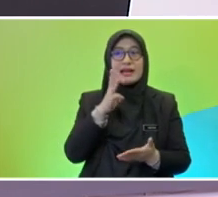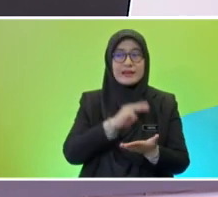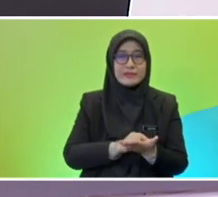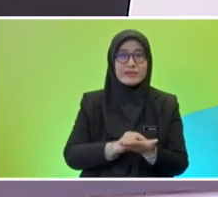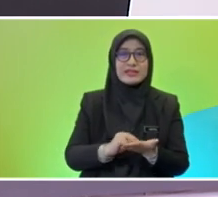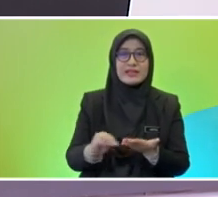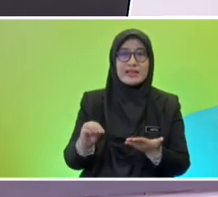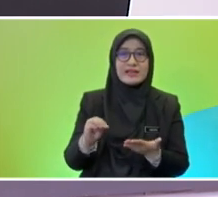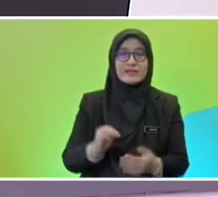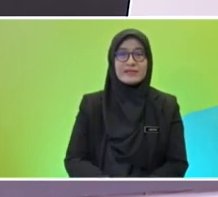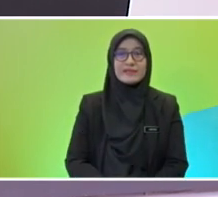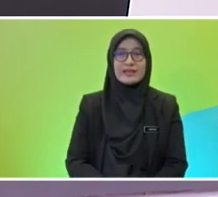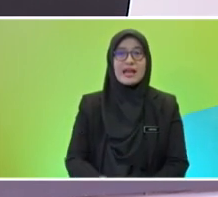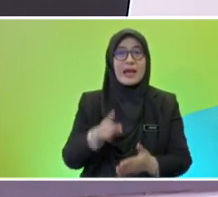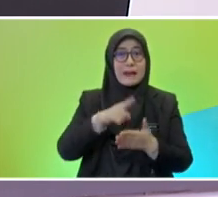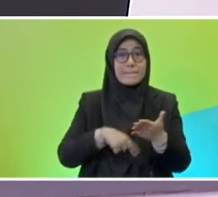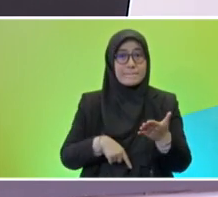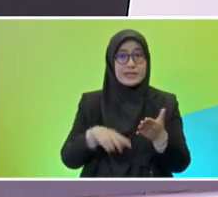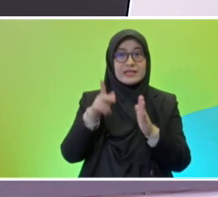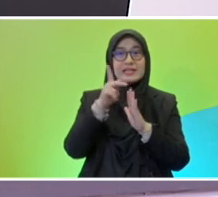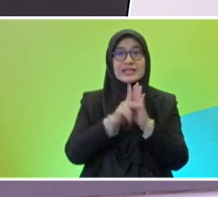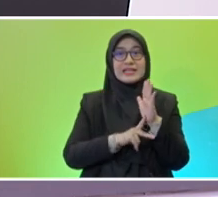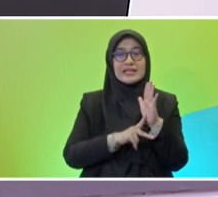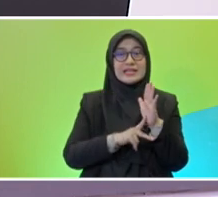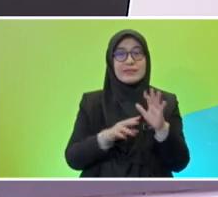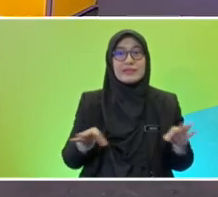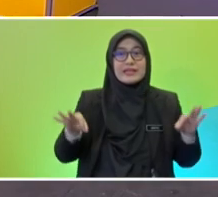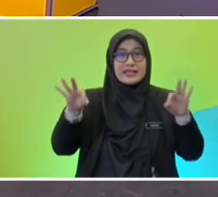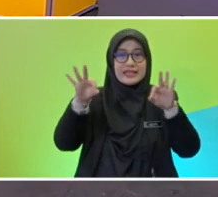Kepiting itu tadi